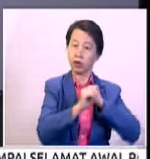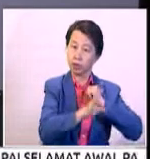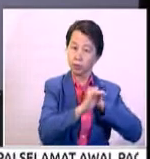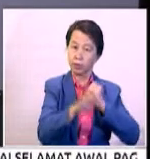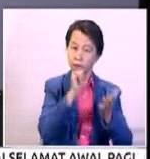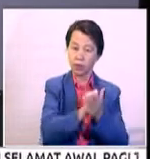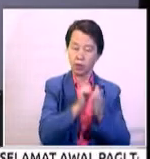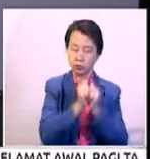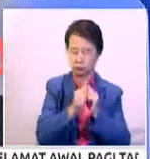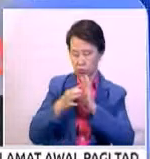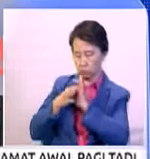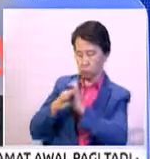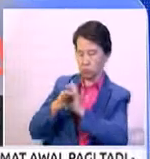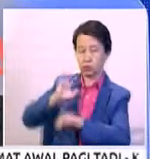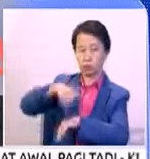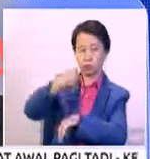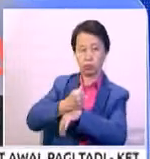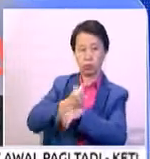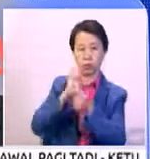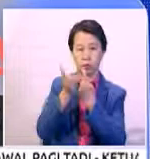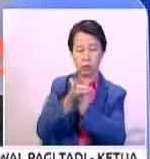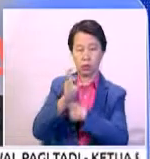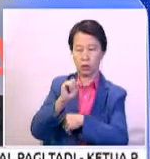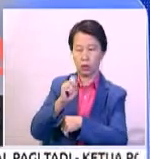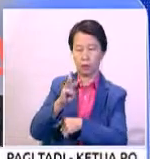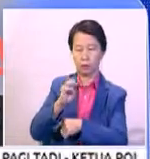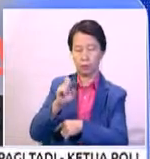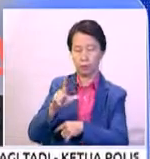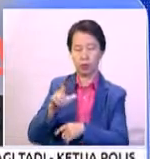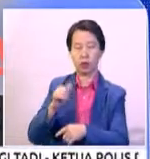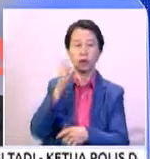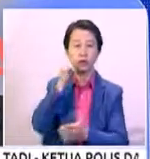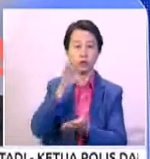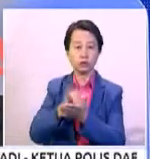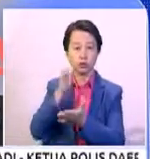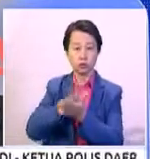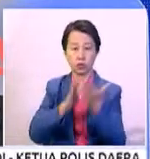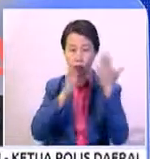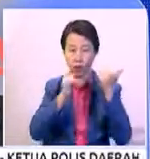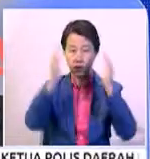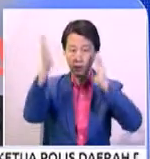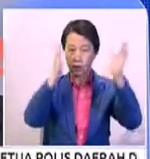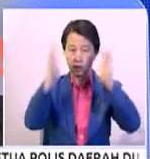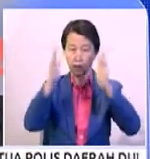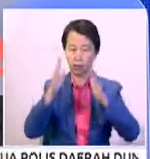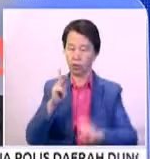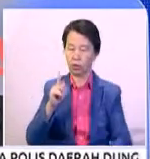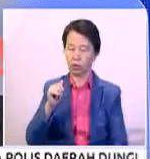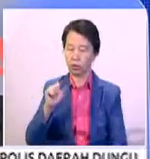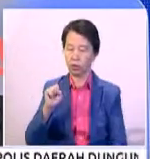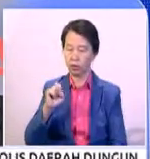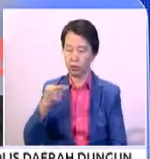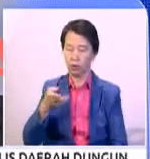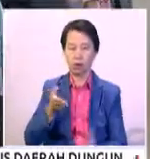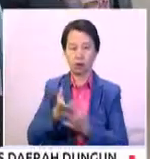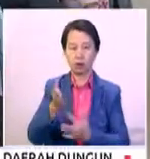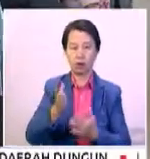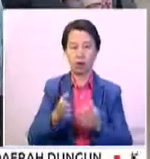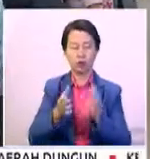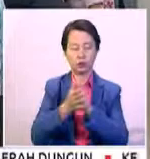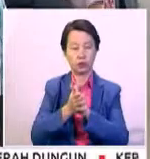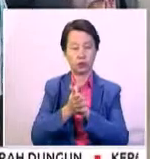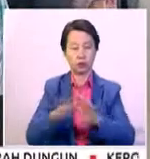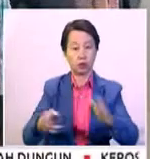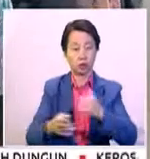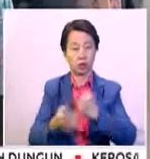dilaksanakan dengan kerjasama Pertubuhan Kebajikan Amal Silaturahim Isteri-Isteri Harapan Malaysia Kasih melalui Save a Life